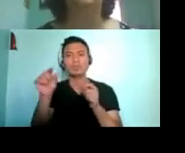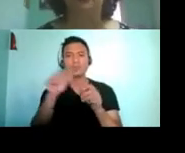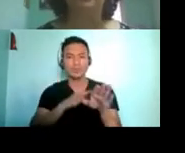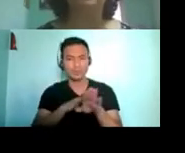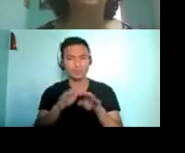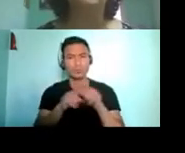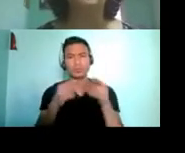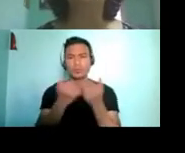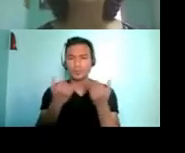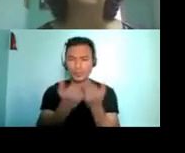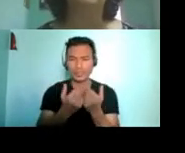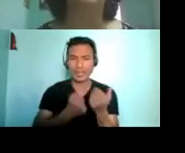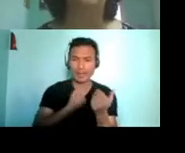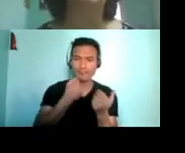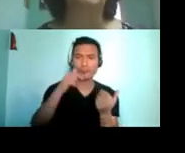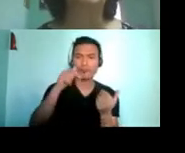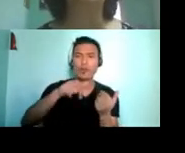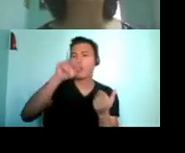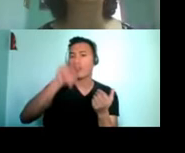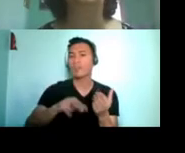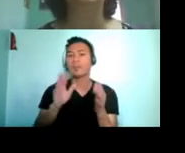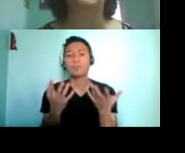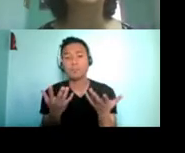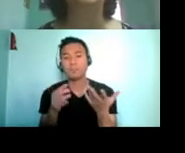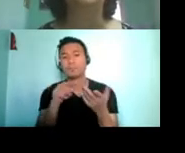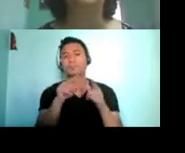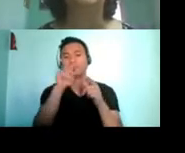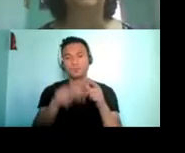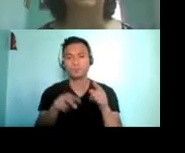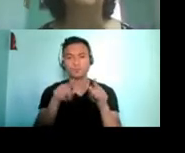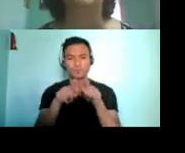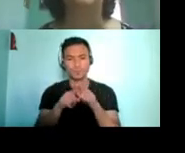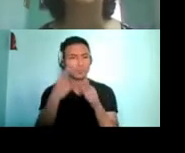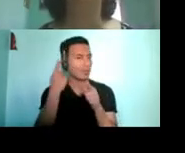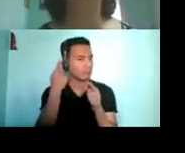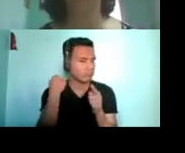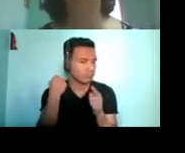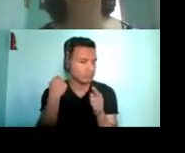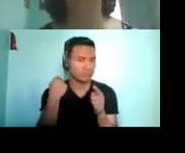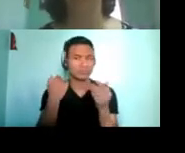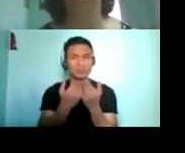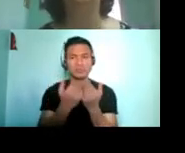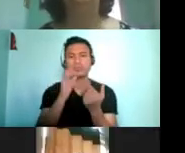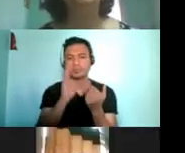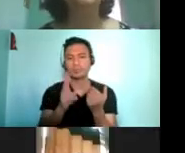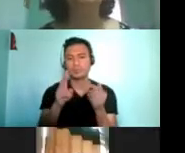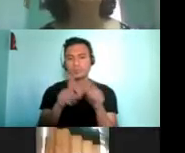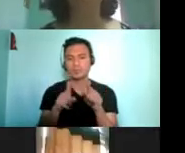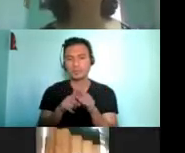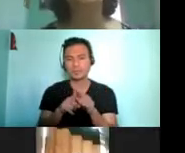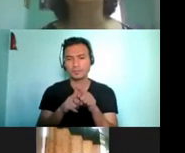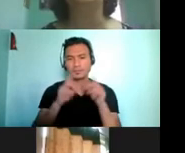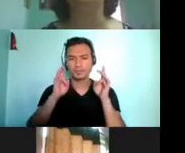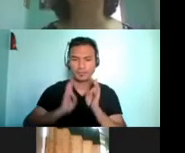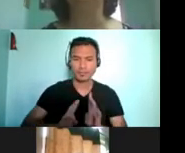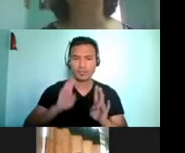चाहिँ गर्ने र अनि आफ्नो अहिलेको अवस्था के छ त्यो अवस्थालाई पनि टोटल्ली व्यवस्था गर्ने त्यसै गरेर